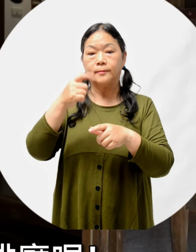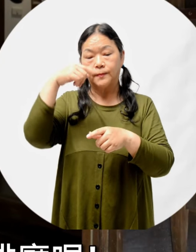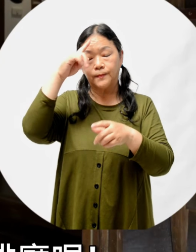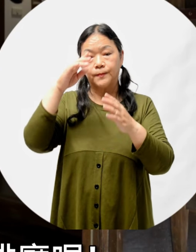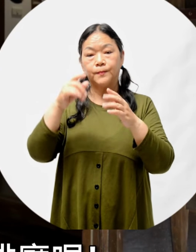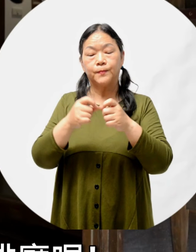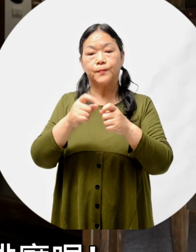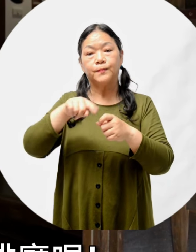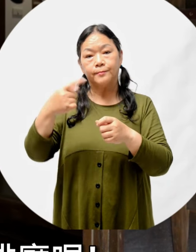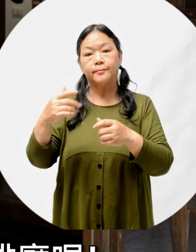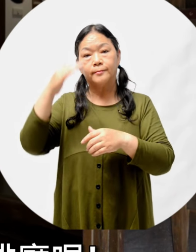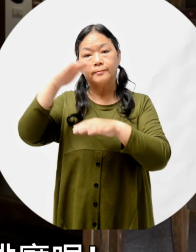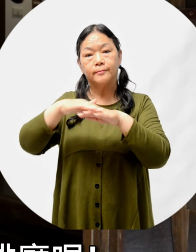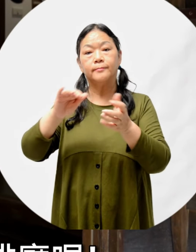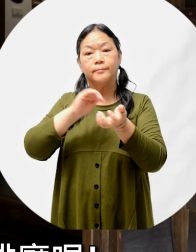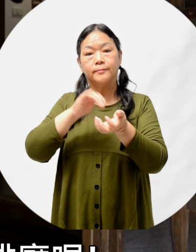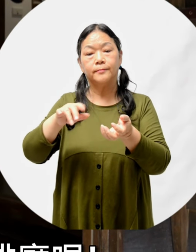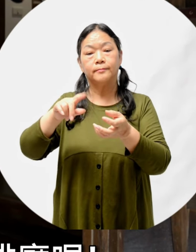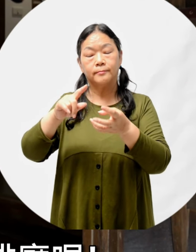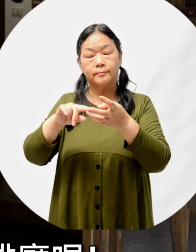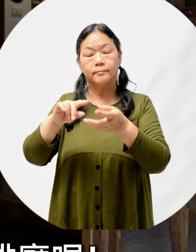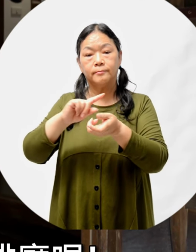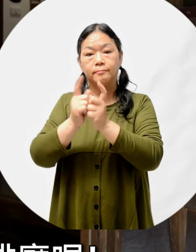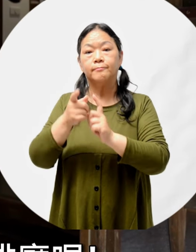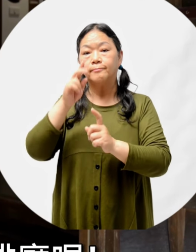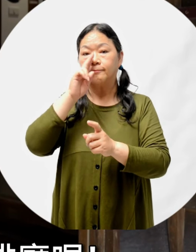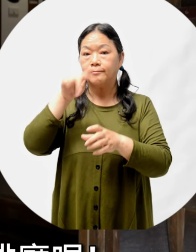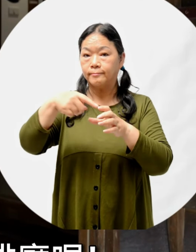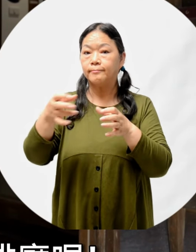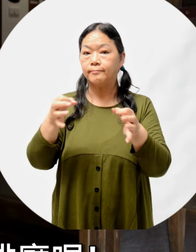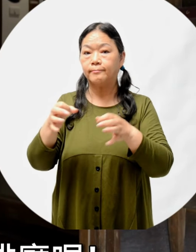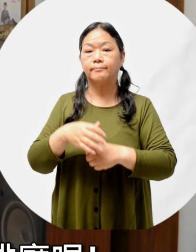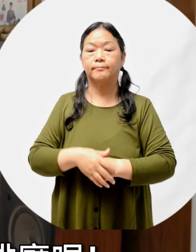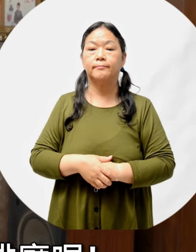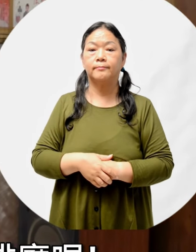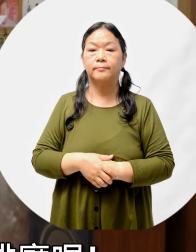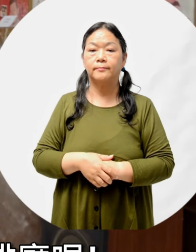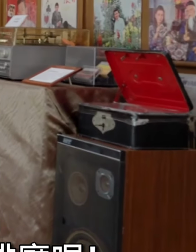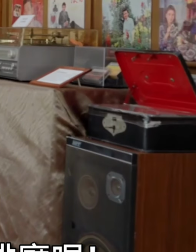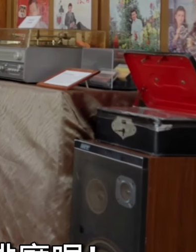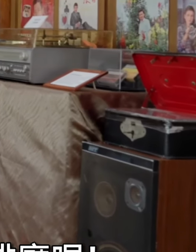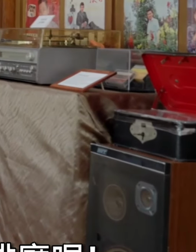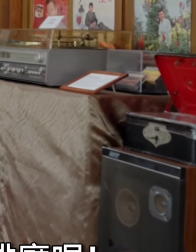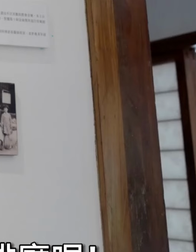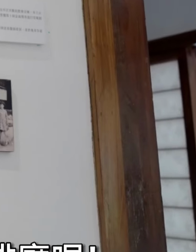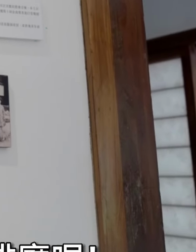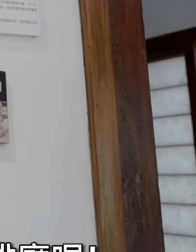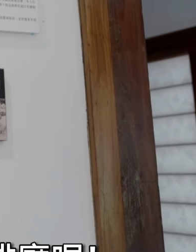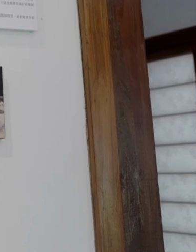监工胜太郎的故居到高安医院以及现在的咖啡厅哦。